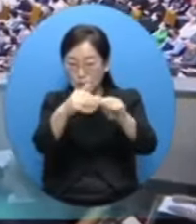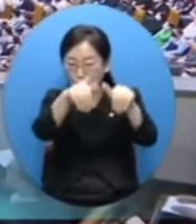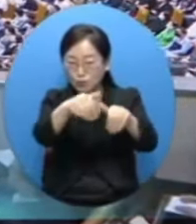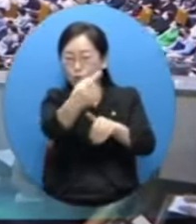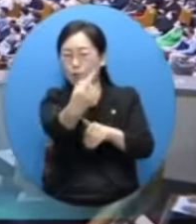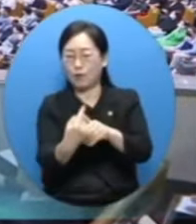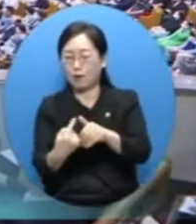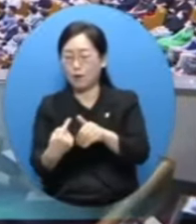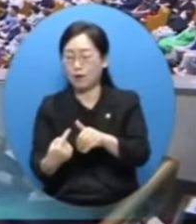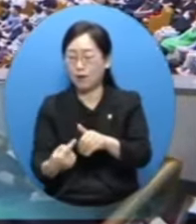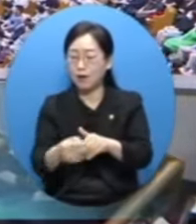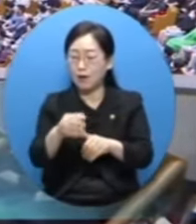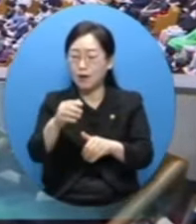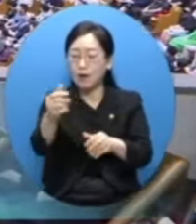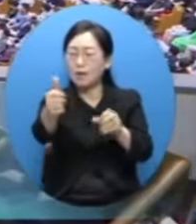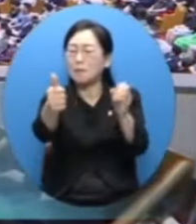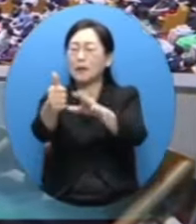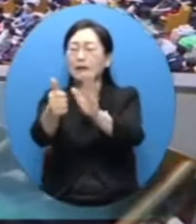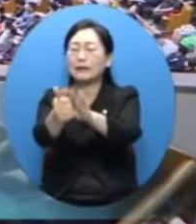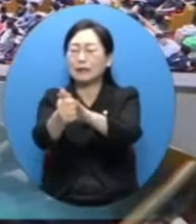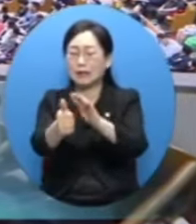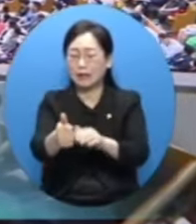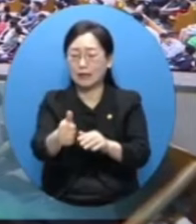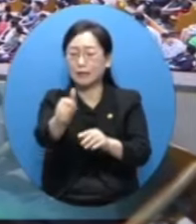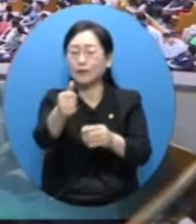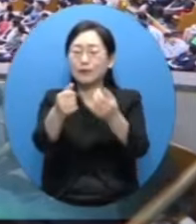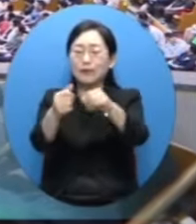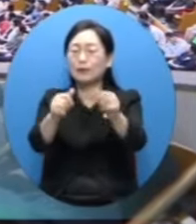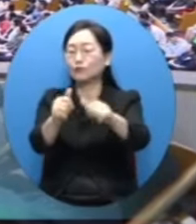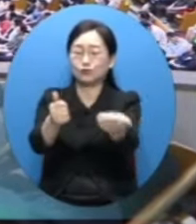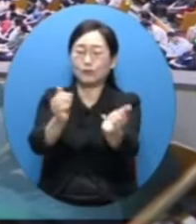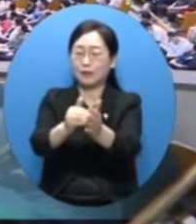딸이 죽었나이다. 어찌하여 선생을 더 괴롭게 하나이까.